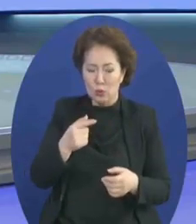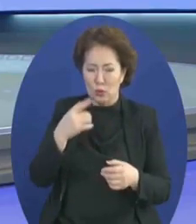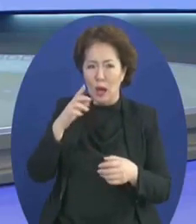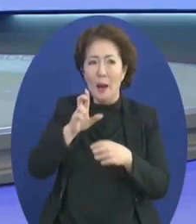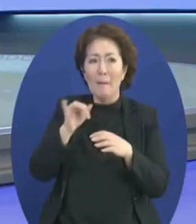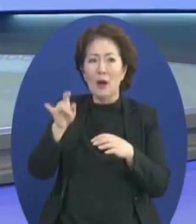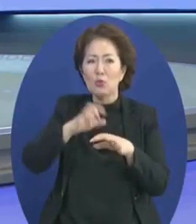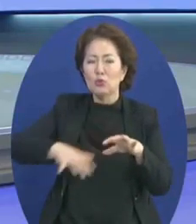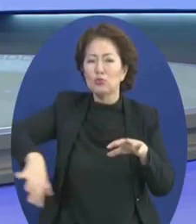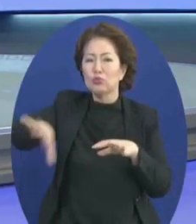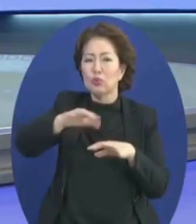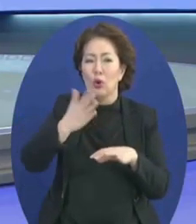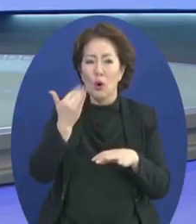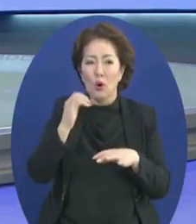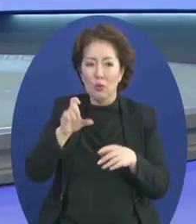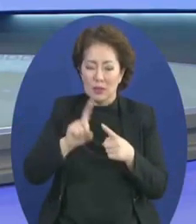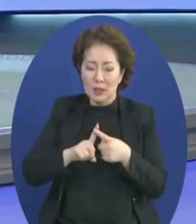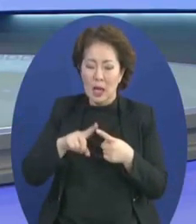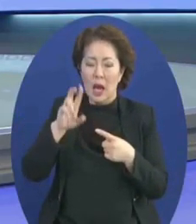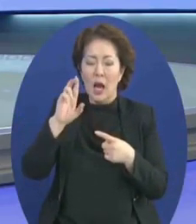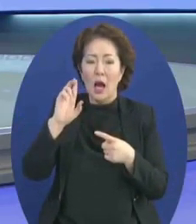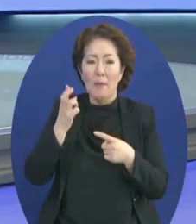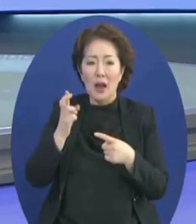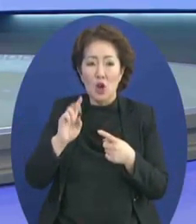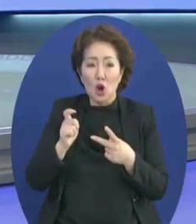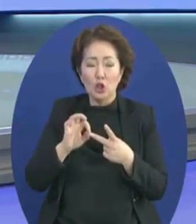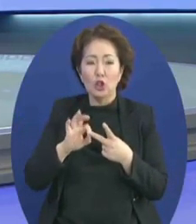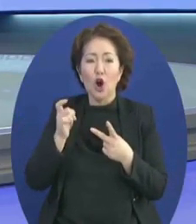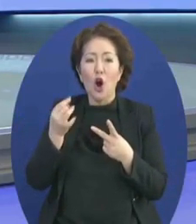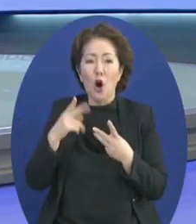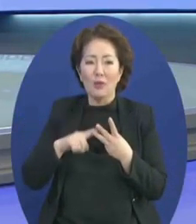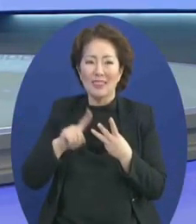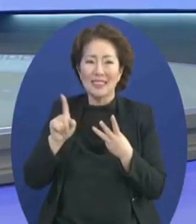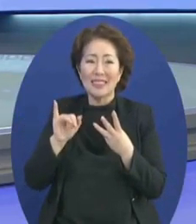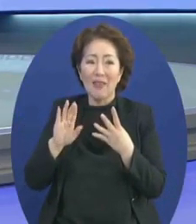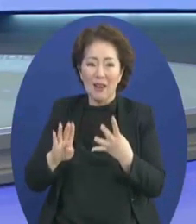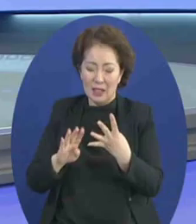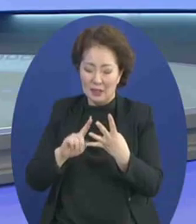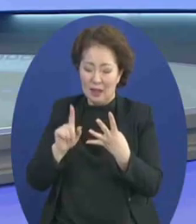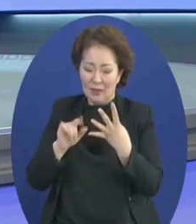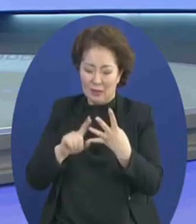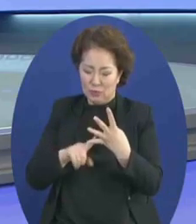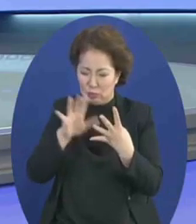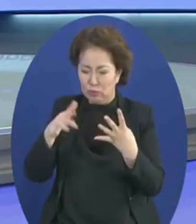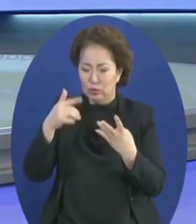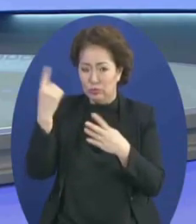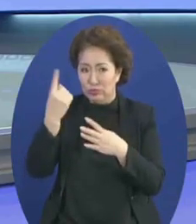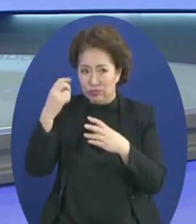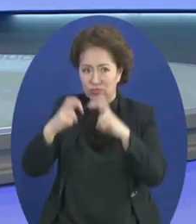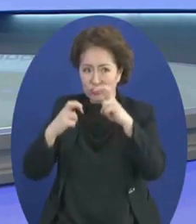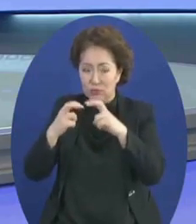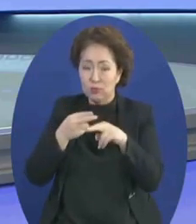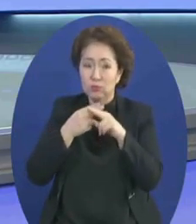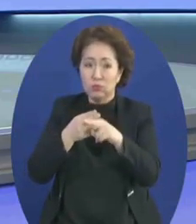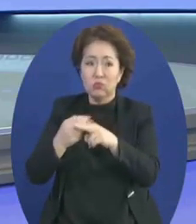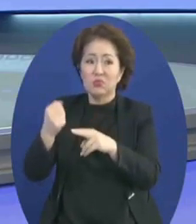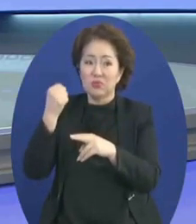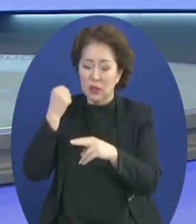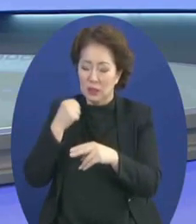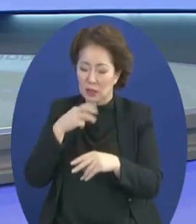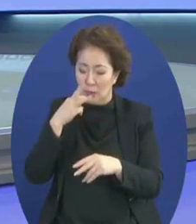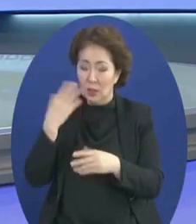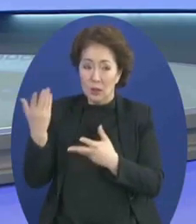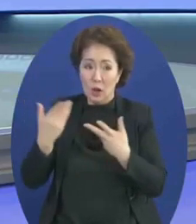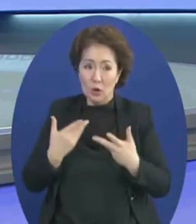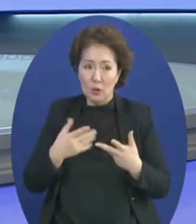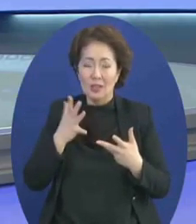бүс нутаг болох Увс, Баян-Улгийн, Ховд, Завхан, Говь-Алтай аймгийг дотоодын эрчим хүчээр найдвартай ханганы гэдгийг их сурвалжууд мэдээлж байгаа юм. Мөн